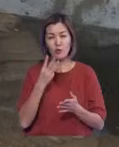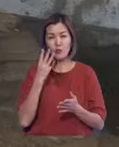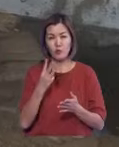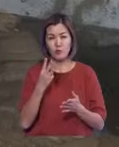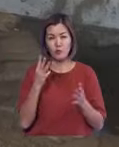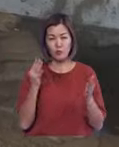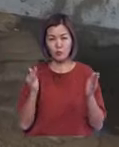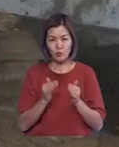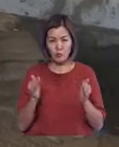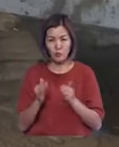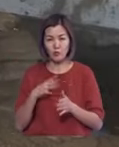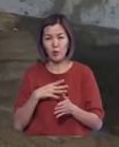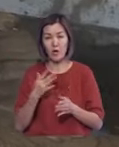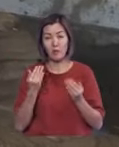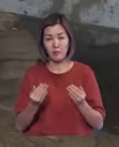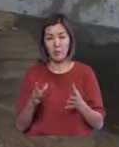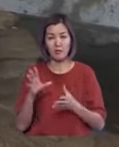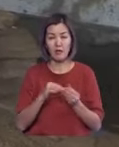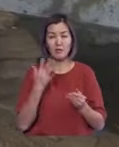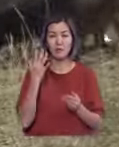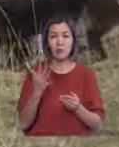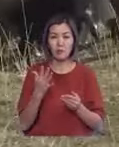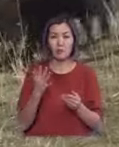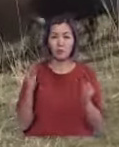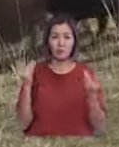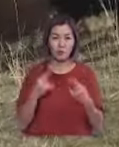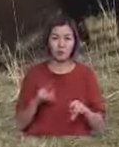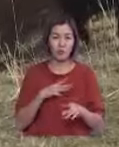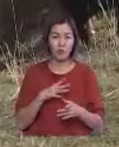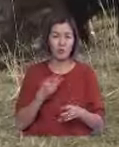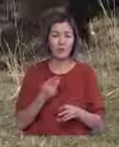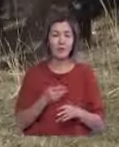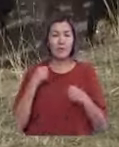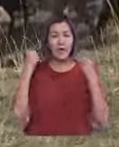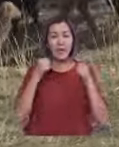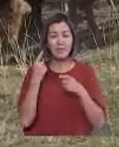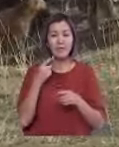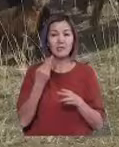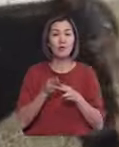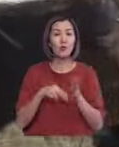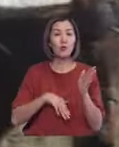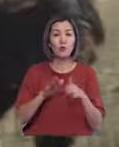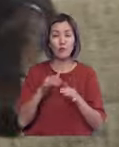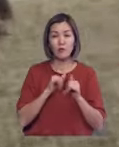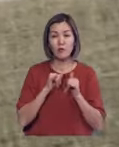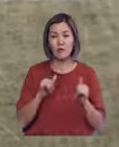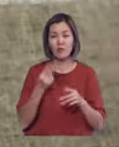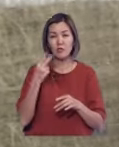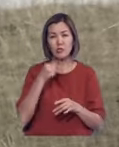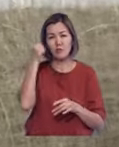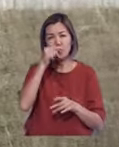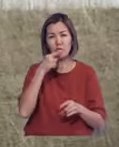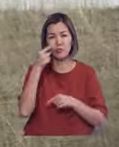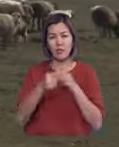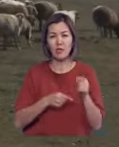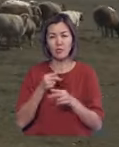Биылғы міне құталып келген 5 қозысы тағы бар. Қой өсіру берекелі шаруашылық. Ерлан Әлімбаев 20 жылдан астам ата кәсібін жалғап